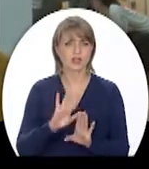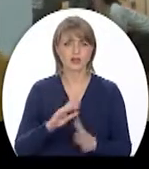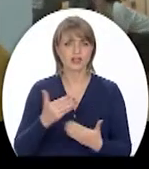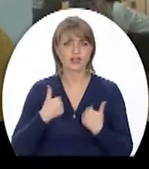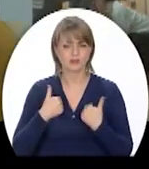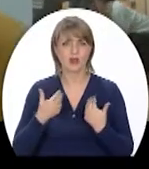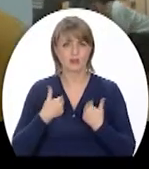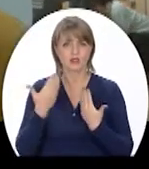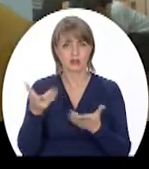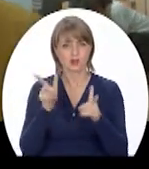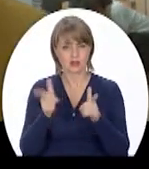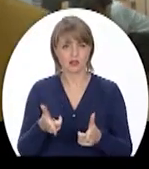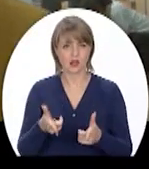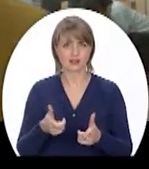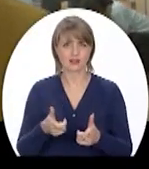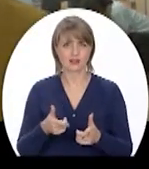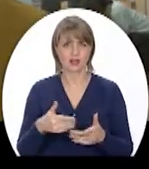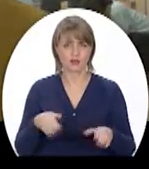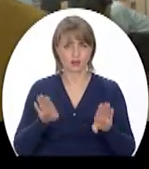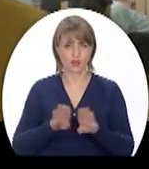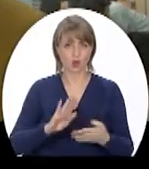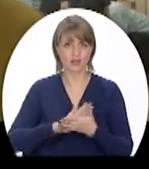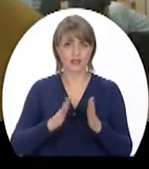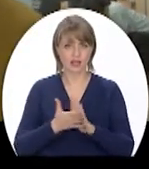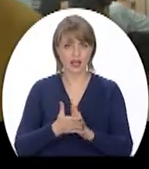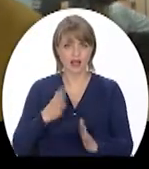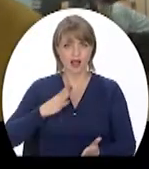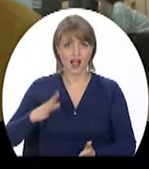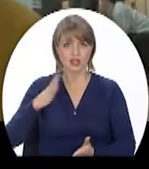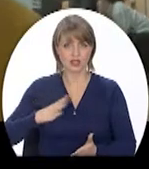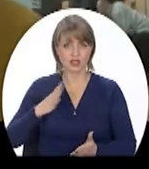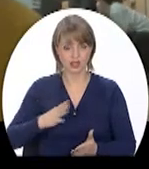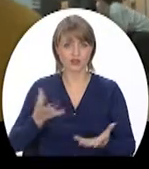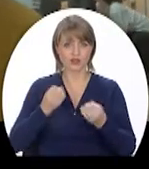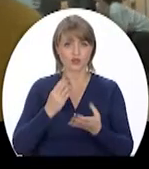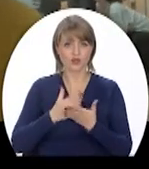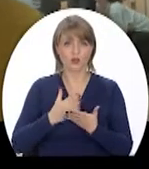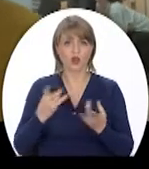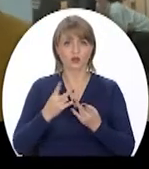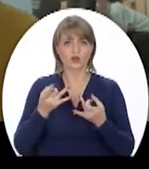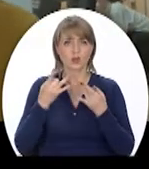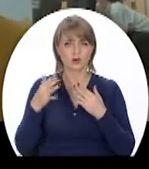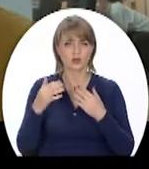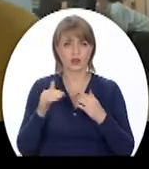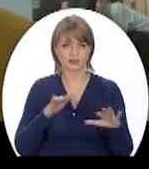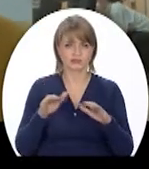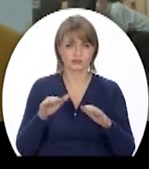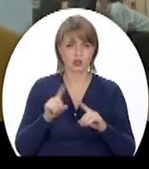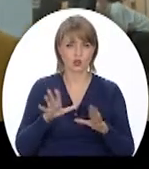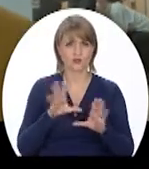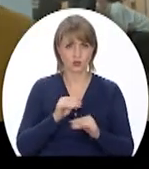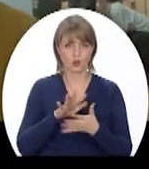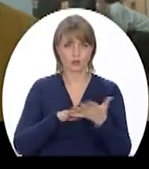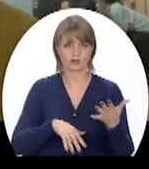навреди мне, мы с тобой согласны, не навреди. И вот в таком состоянии ожидания они еще находятся. И нужно просто расшевелить,